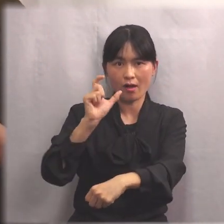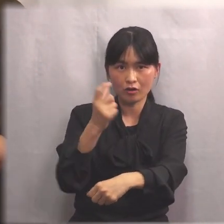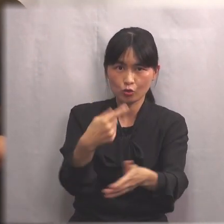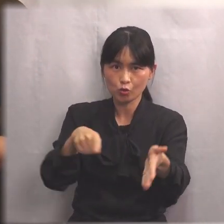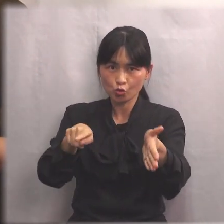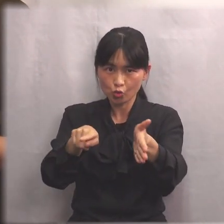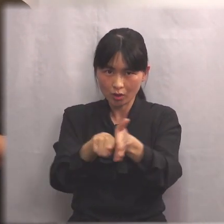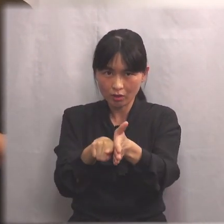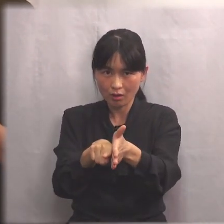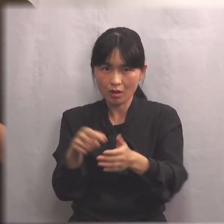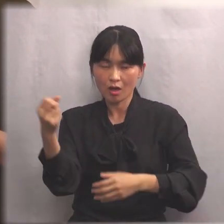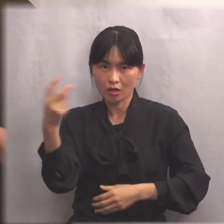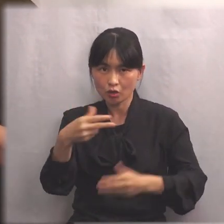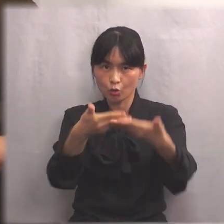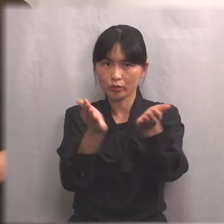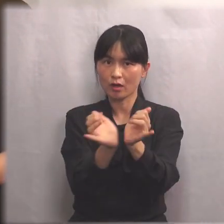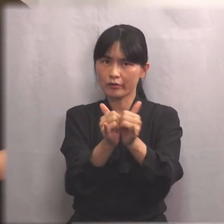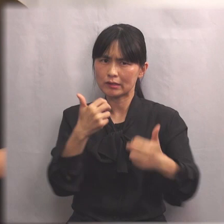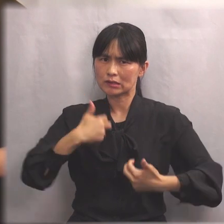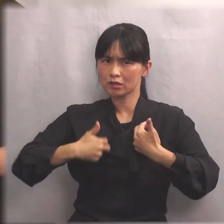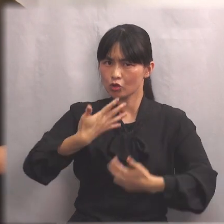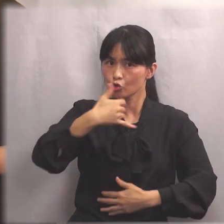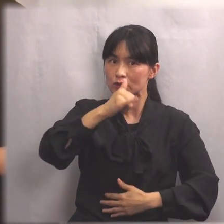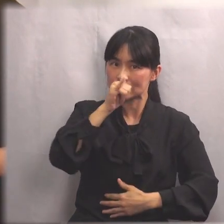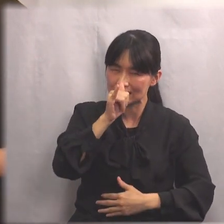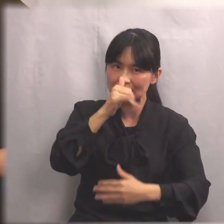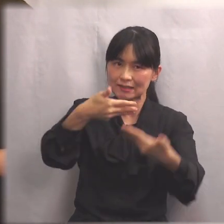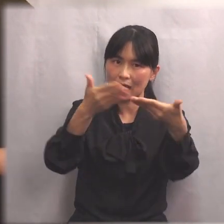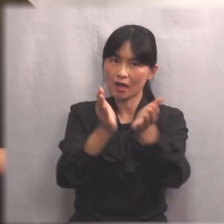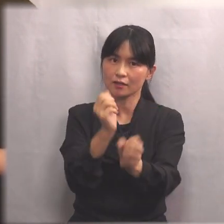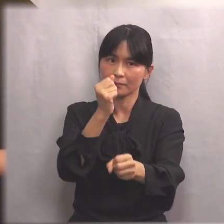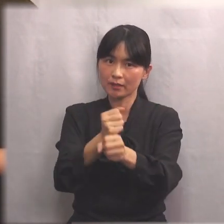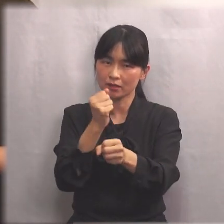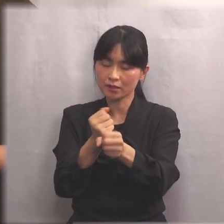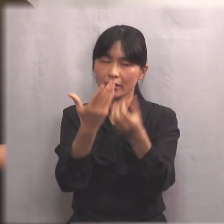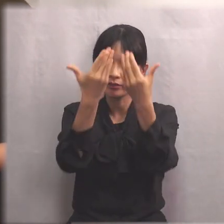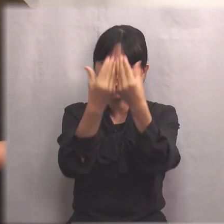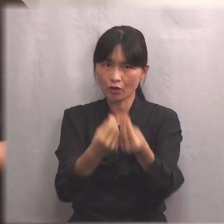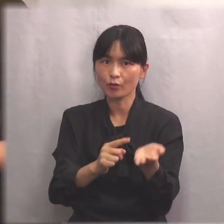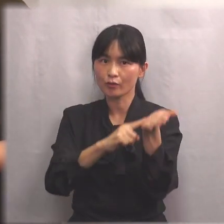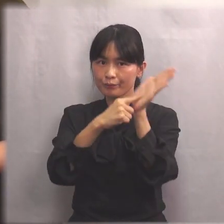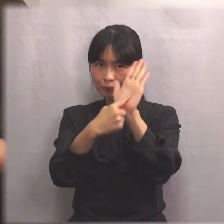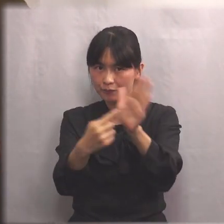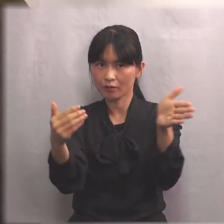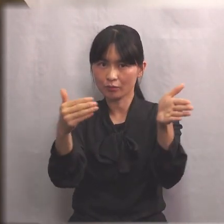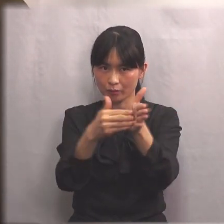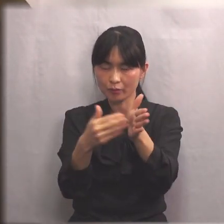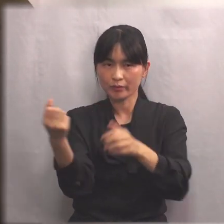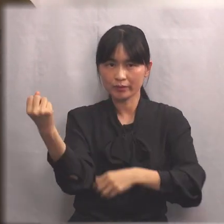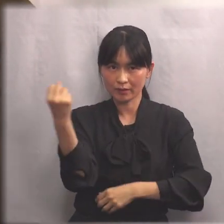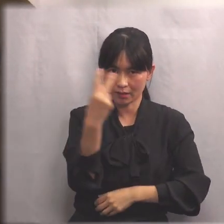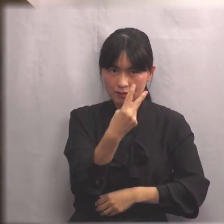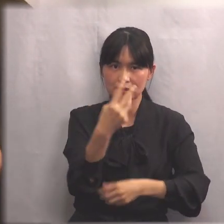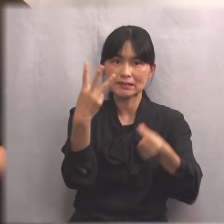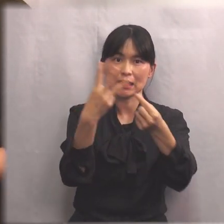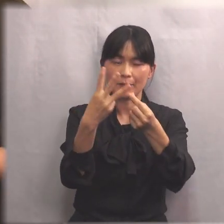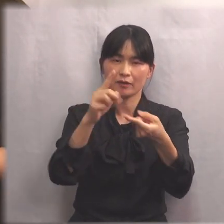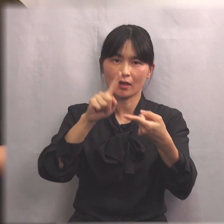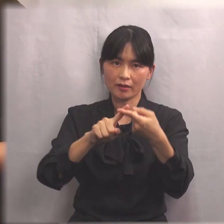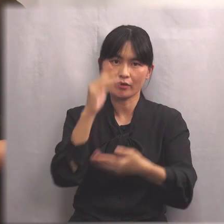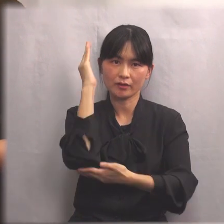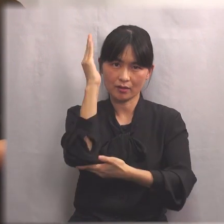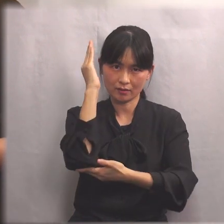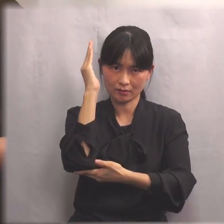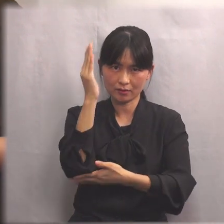강화할 것인가, 어떻게 당원이 즐거운 정의당을 만들 것인가라는 내용들을 먼저 설명드렸는데요. 다시 돌아와서 제안